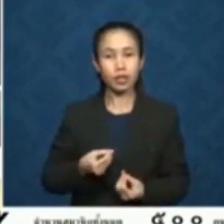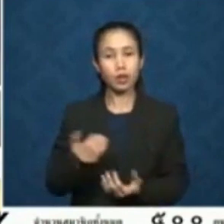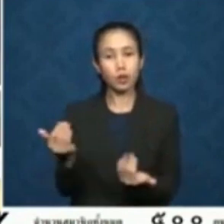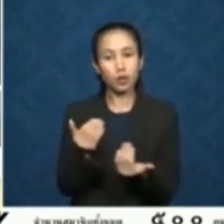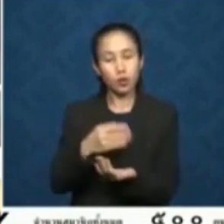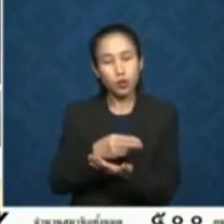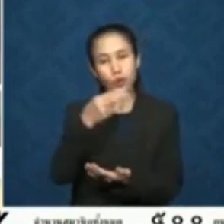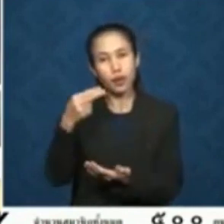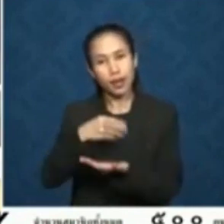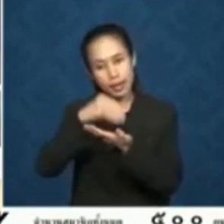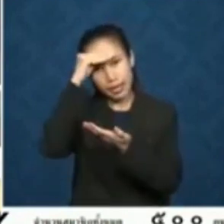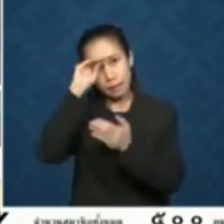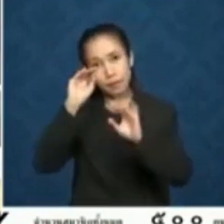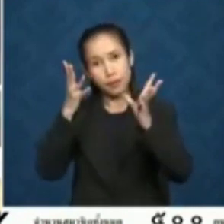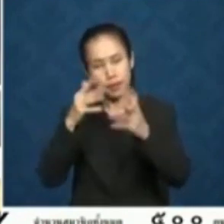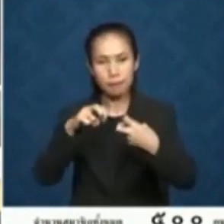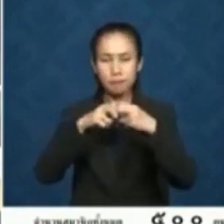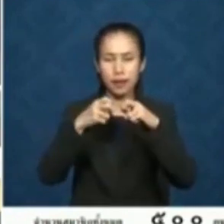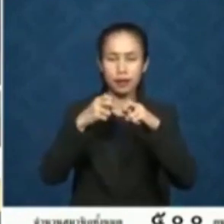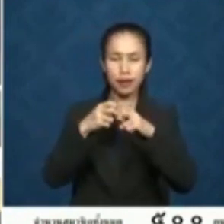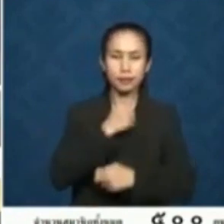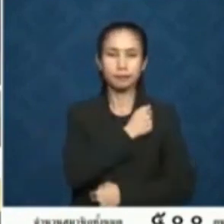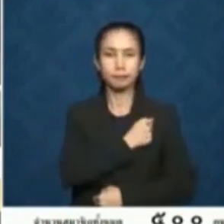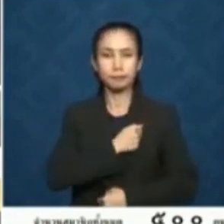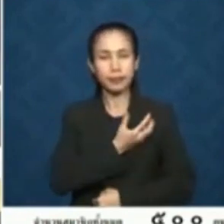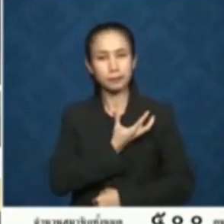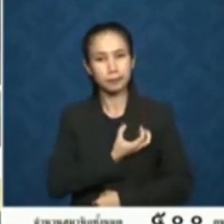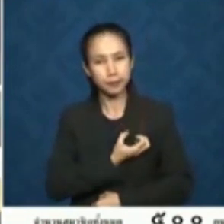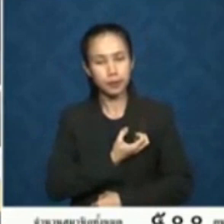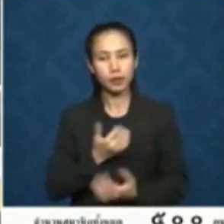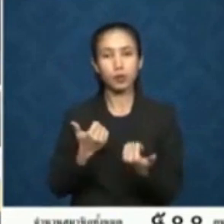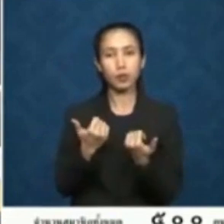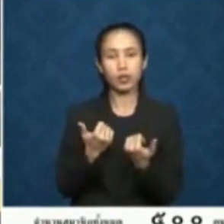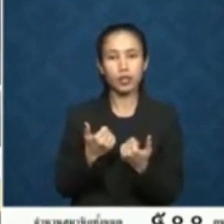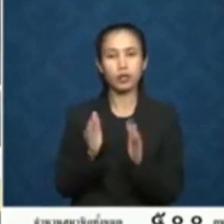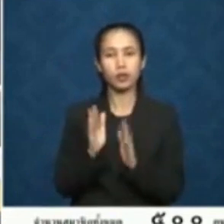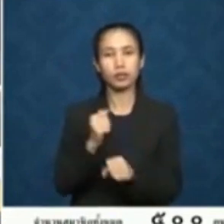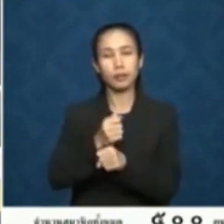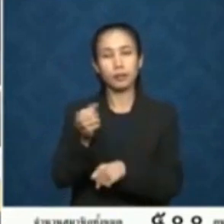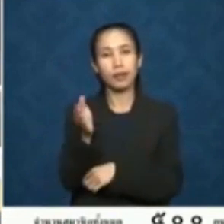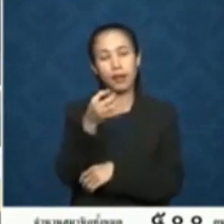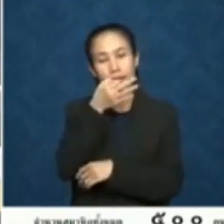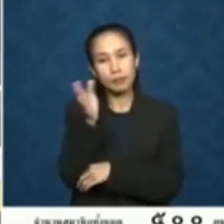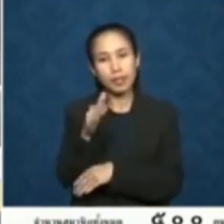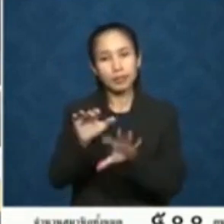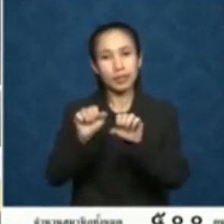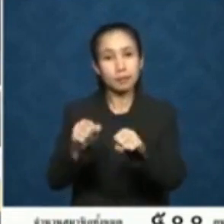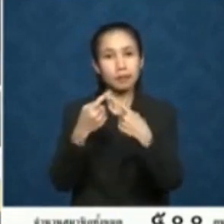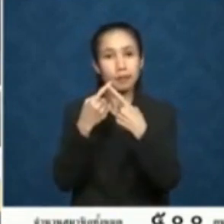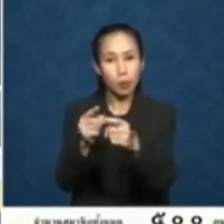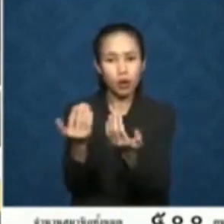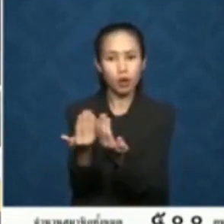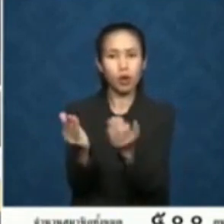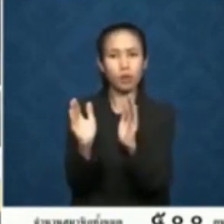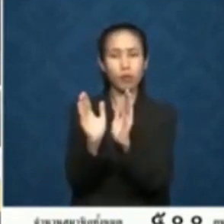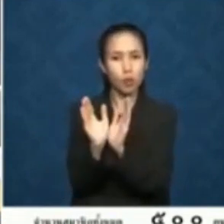เรียนหนังสือได้รับทุกข์แสนสาหัสวันนี้ไม่ใช่แค่ชาวประมงแต่ครอบครัวของช